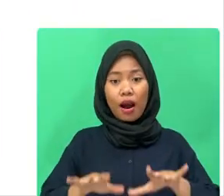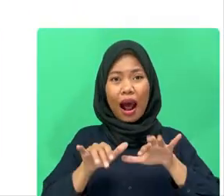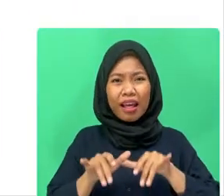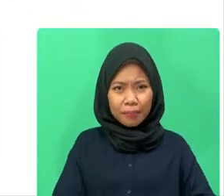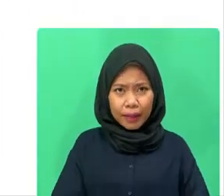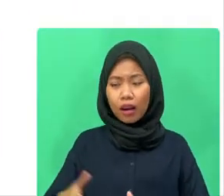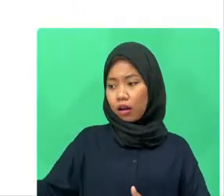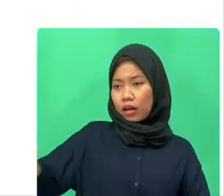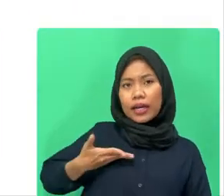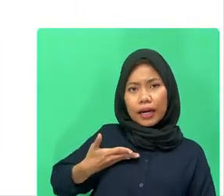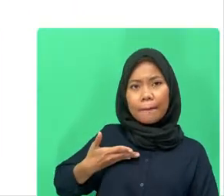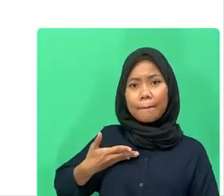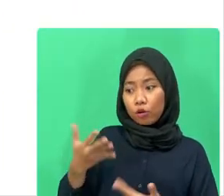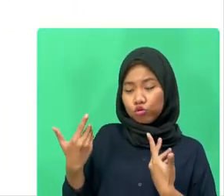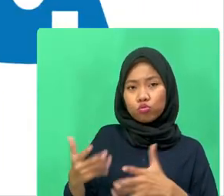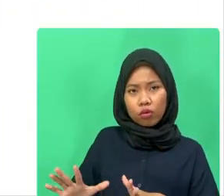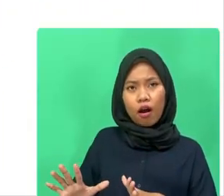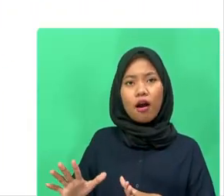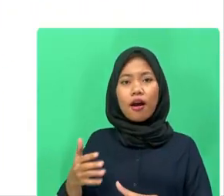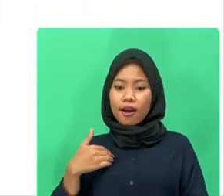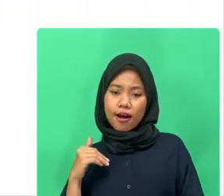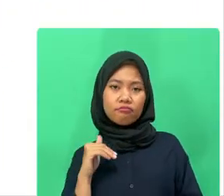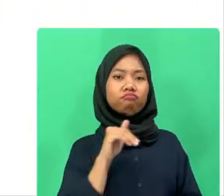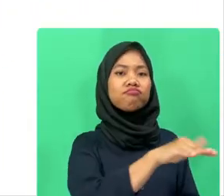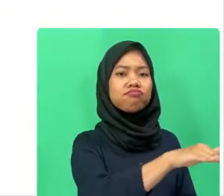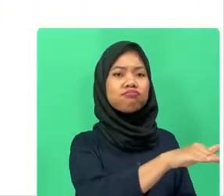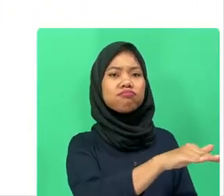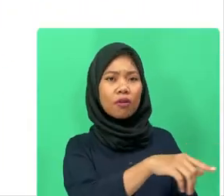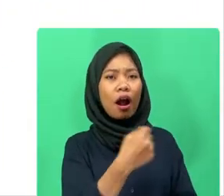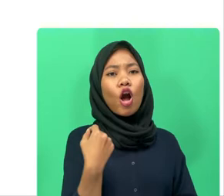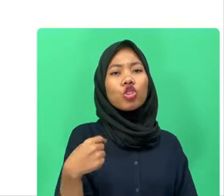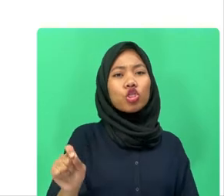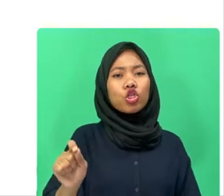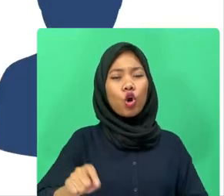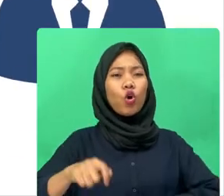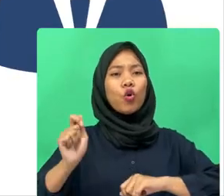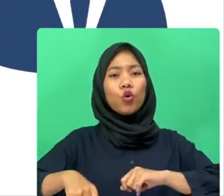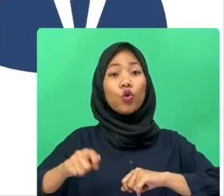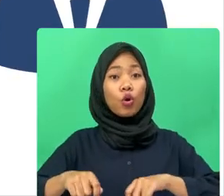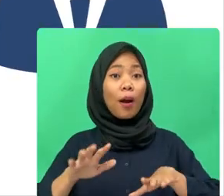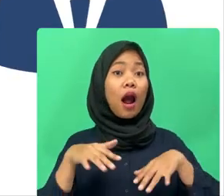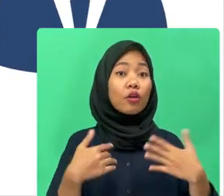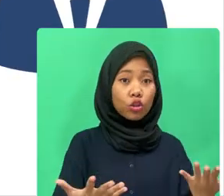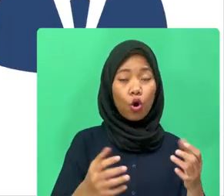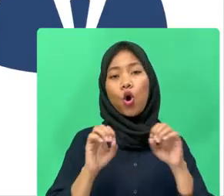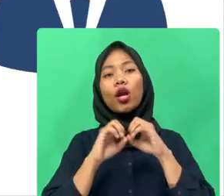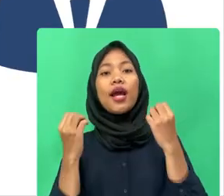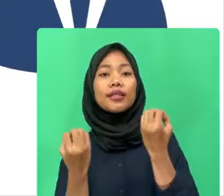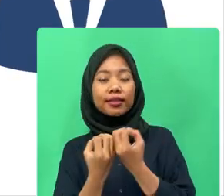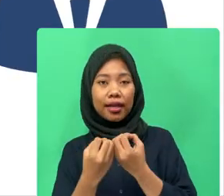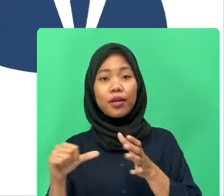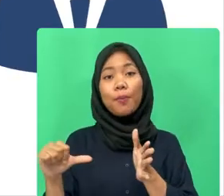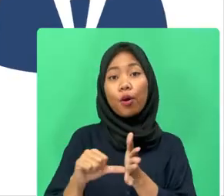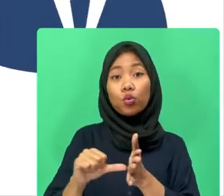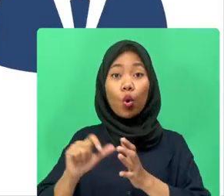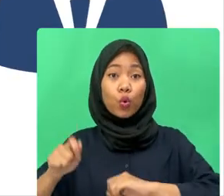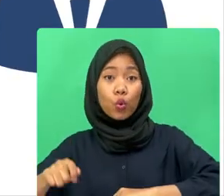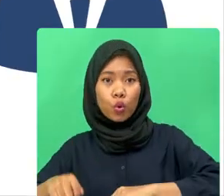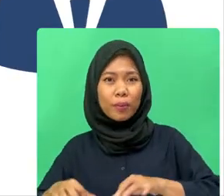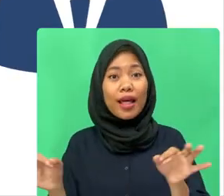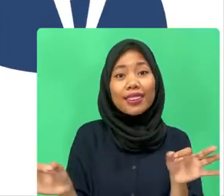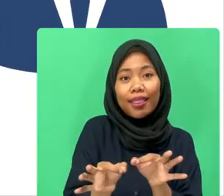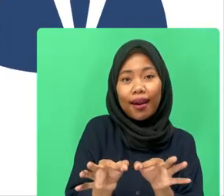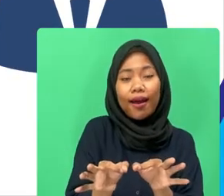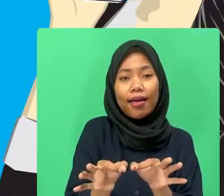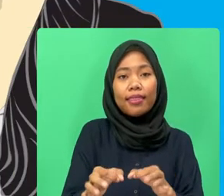Setelah persoalan Justy diterima oleh admin lawhub.id dan diteruskan kepada kantor hukum atau organisasi bantuan